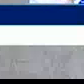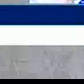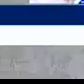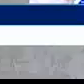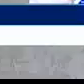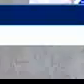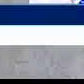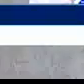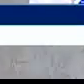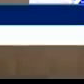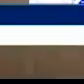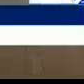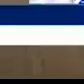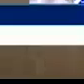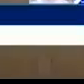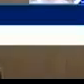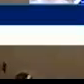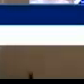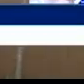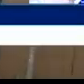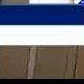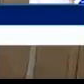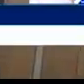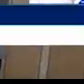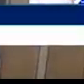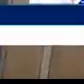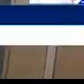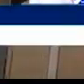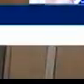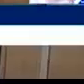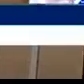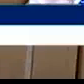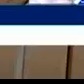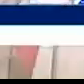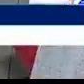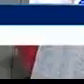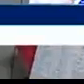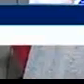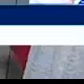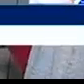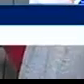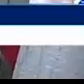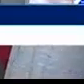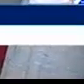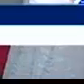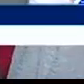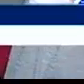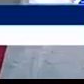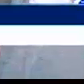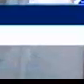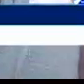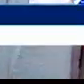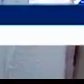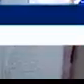de mucegai și umezeală. Această ventilație care o vedeți acolo, ea este, dar nu lucrează. Aici în baie, cu 2 ani în urmă, am